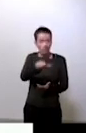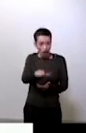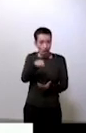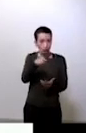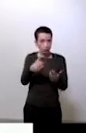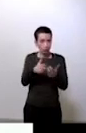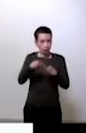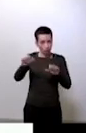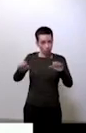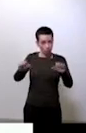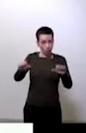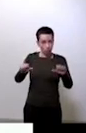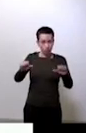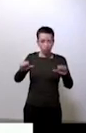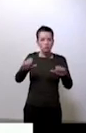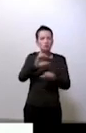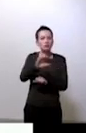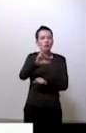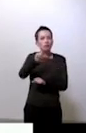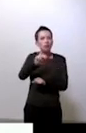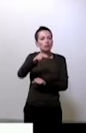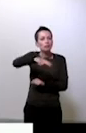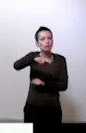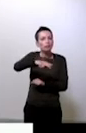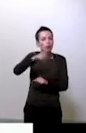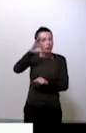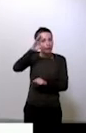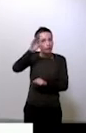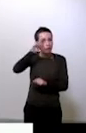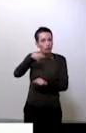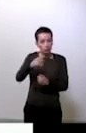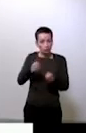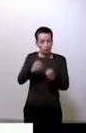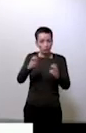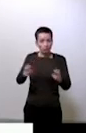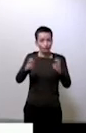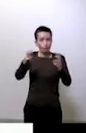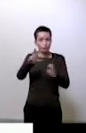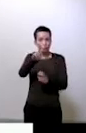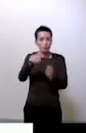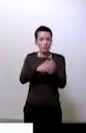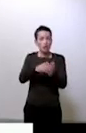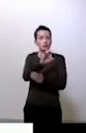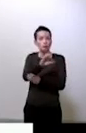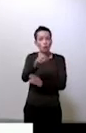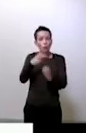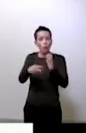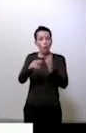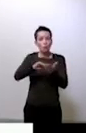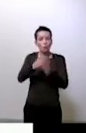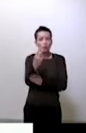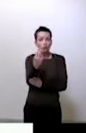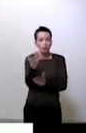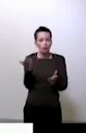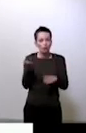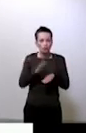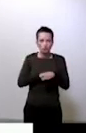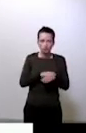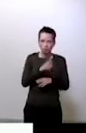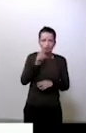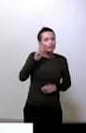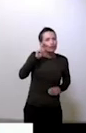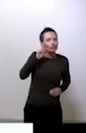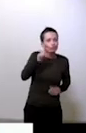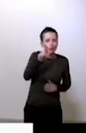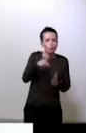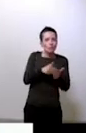en VFA de 130 logements étudiants fait monter l'offre à 3 100 € du mètre carré, alors que le montant habituel est de